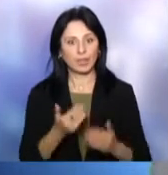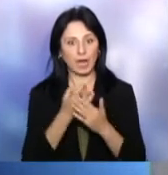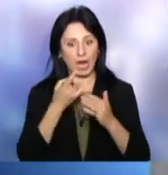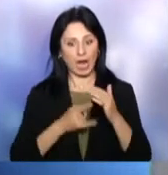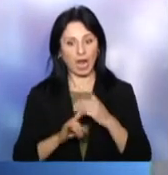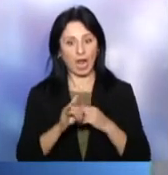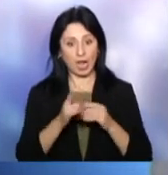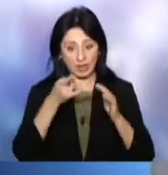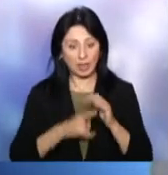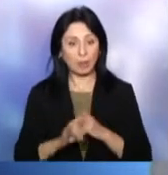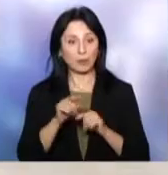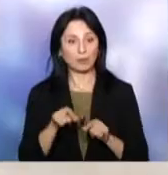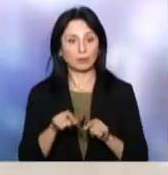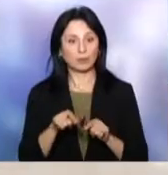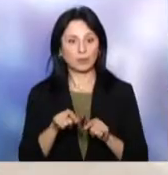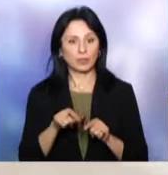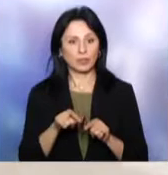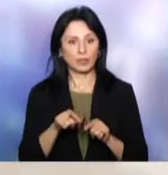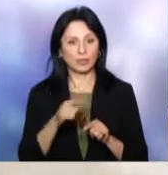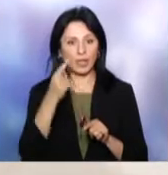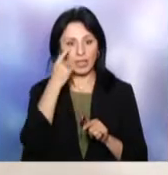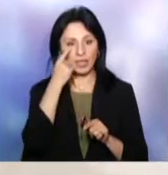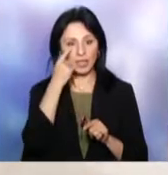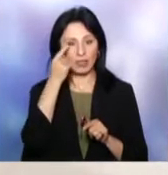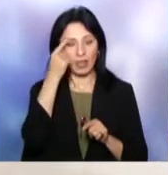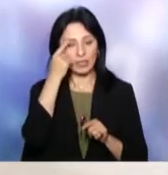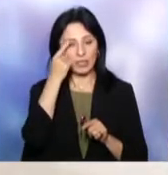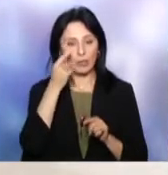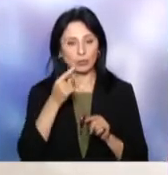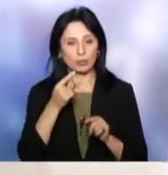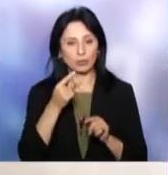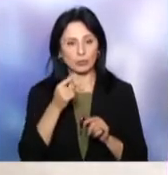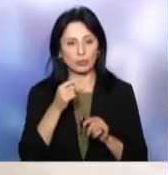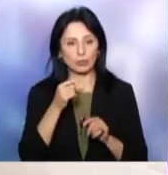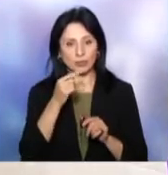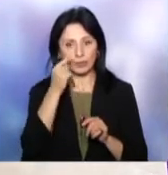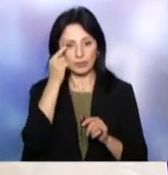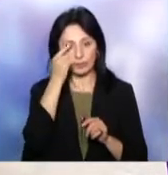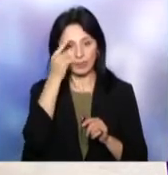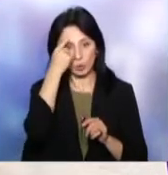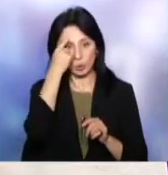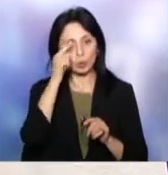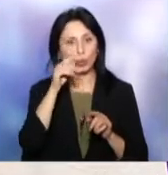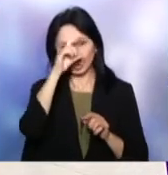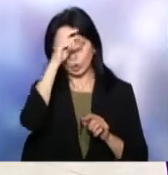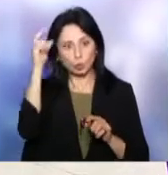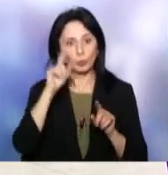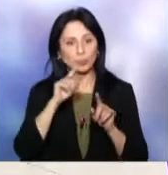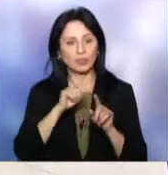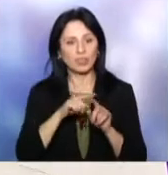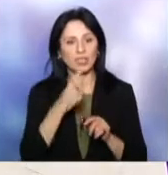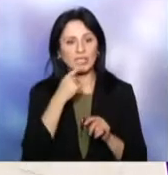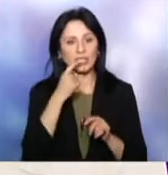ახალშობილს დაბადებიდან თვალის ზემოთ აი ქუთუთო და პატარა შუბლზეც დაყვა